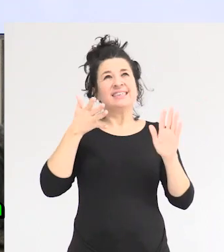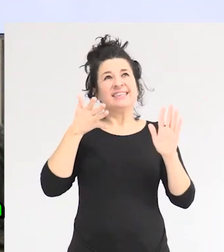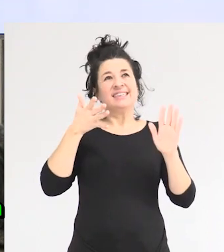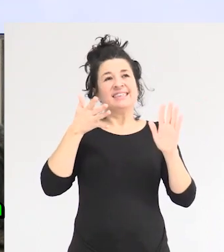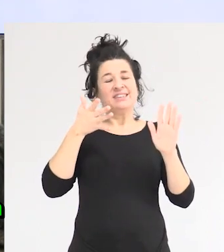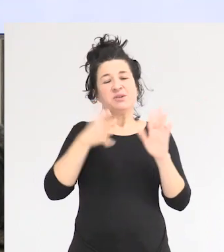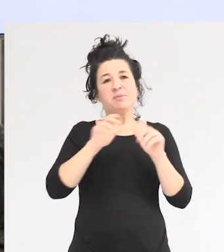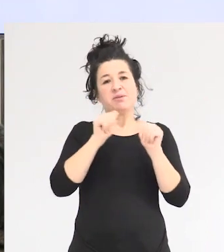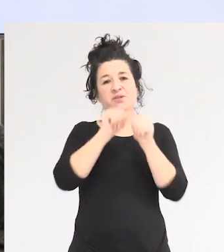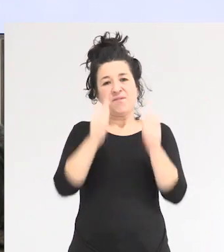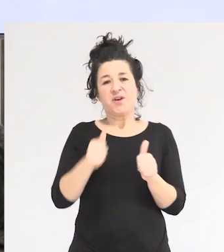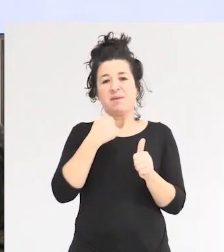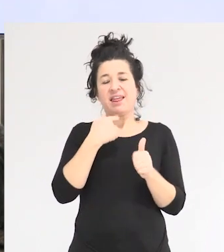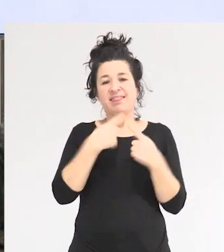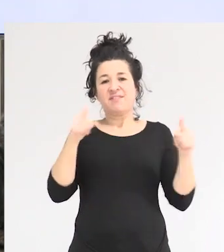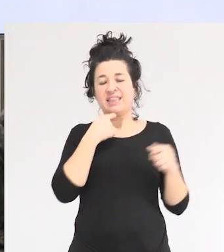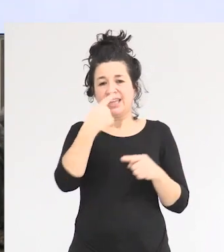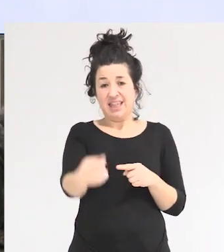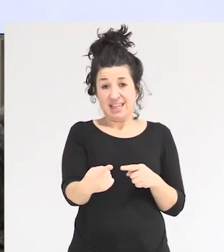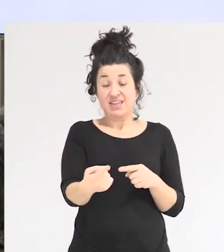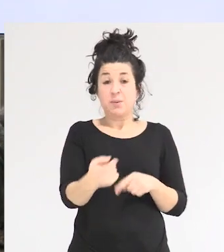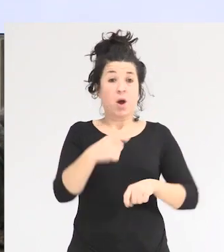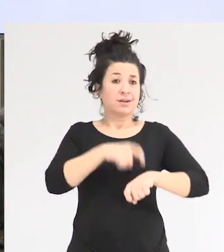baloratzen ikasten duzula, ez? Denbora gutxi daukasunean,